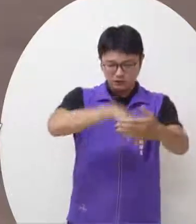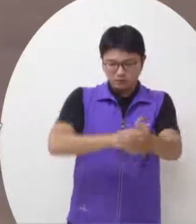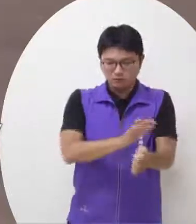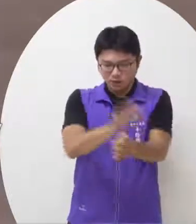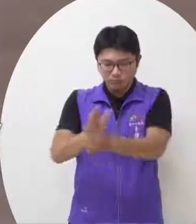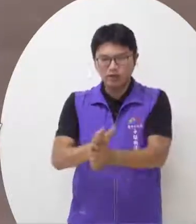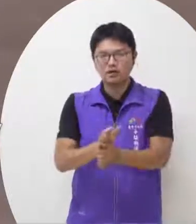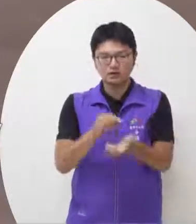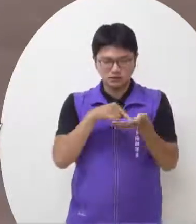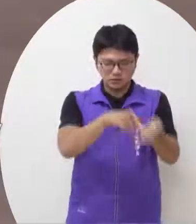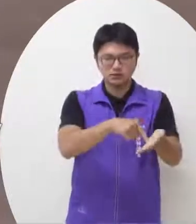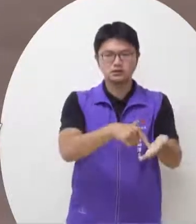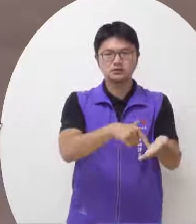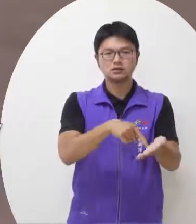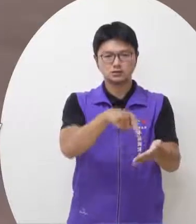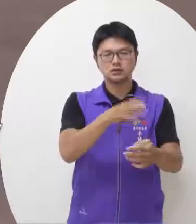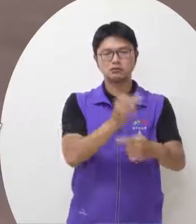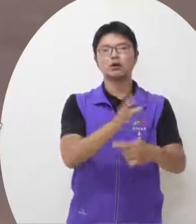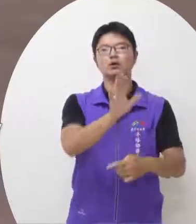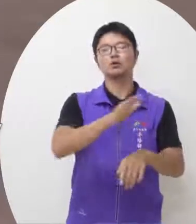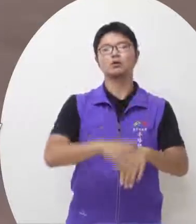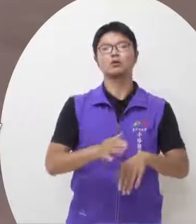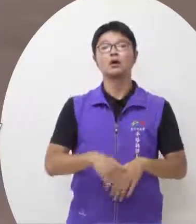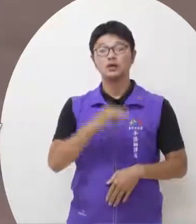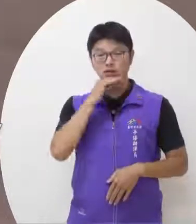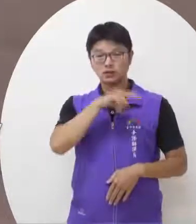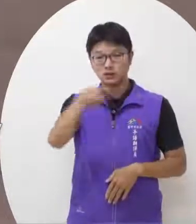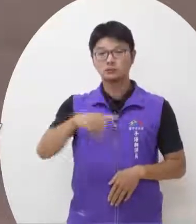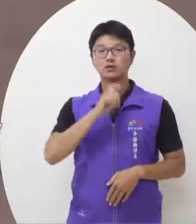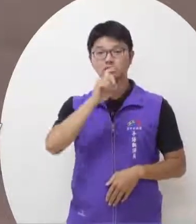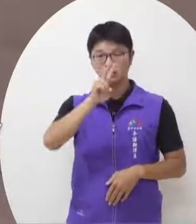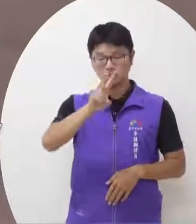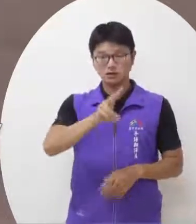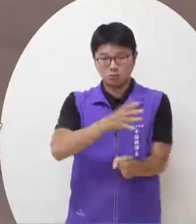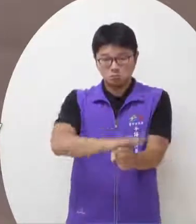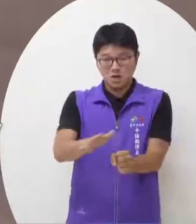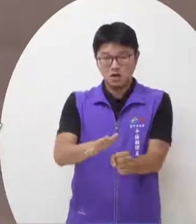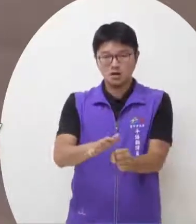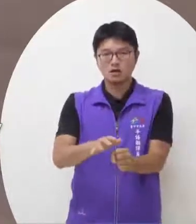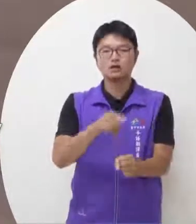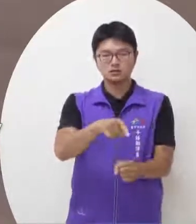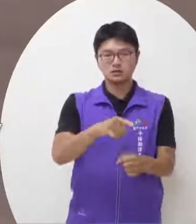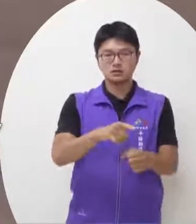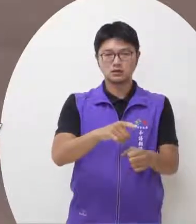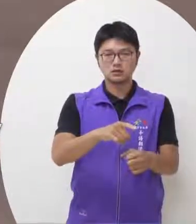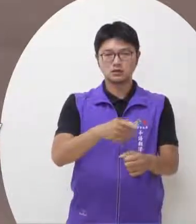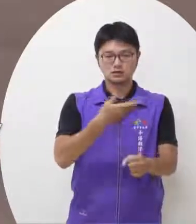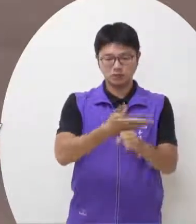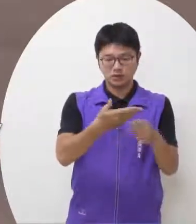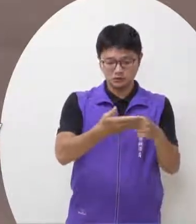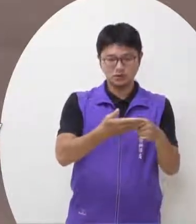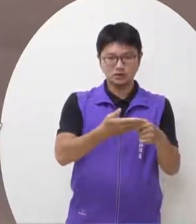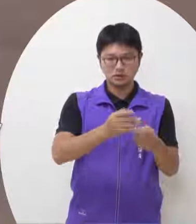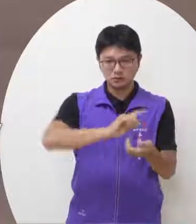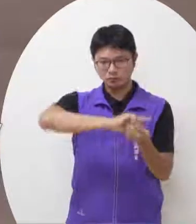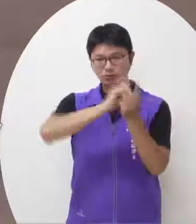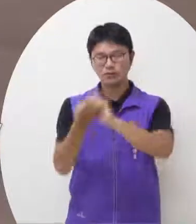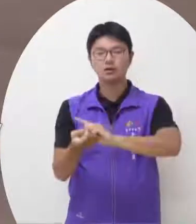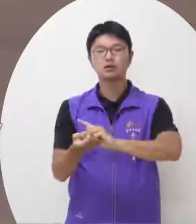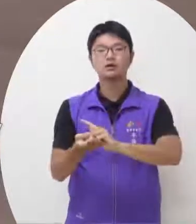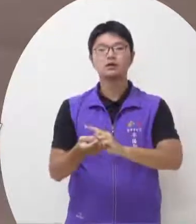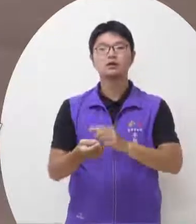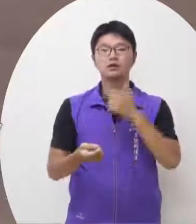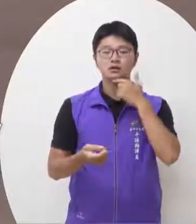给他。然后到他12岁的时候，我们这张卡它自动会转换， 啊，这张卡会有魔术，六到十二